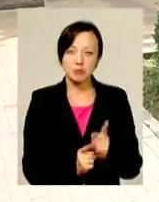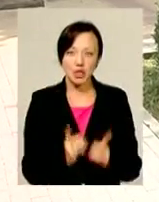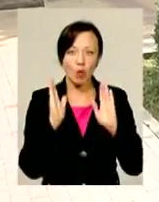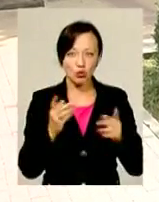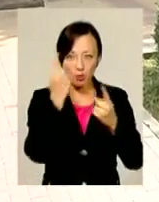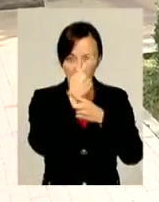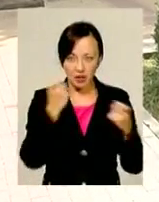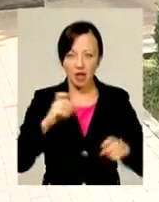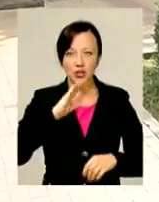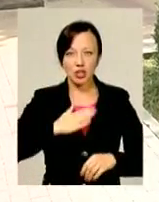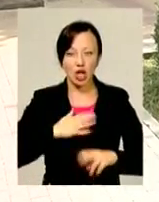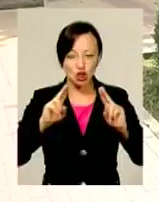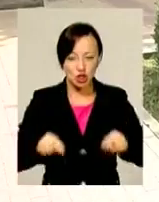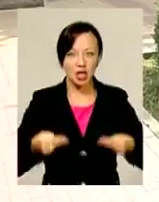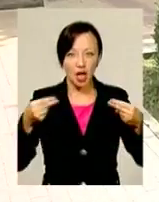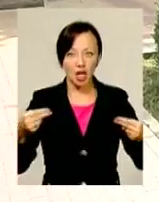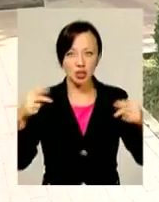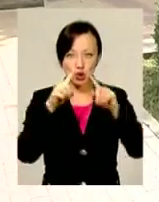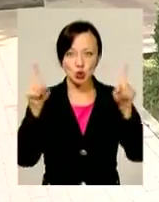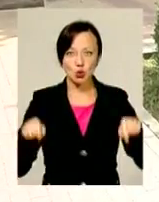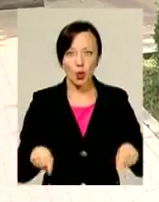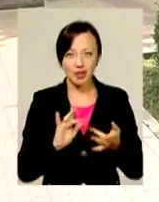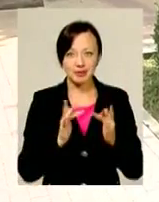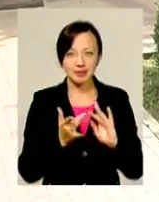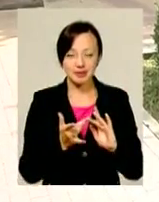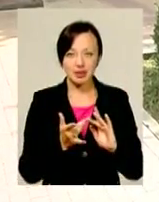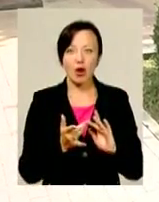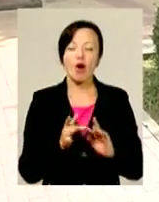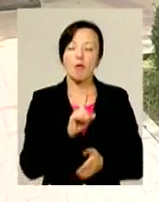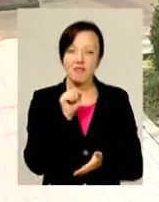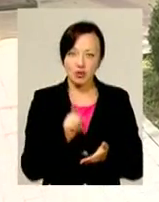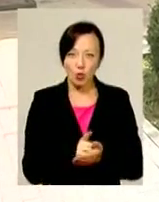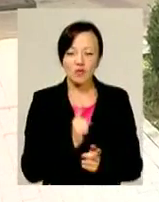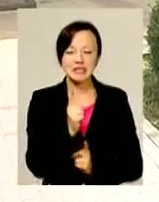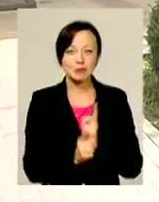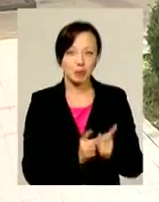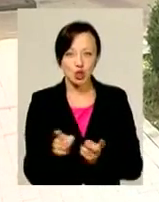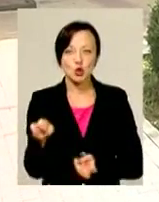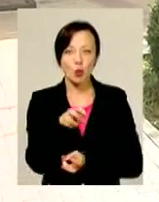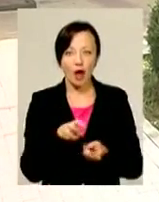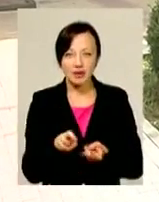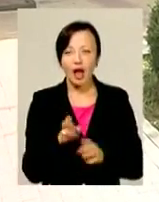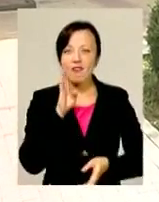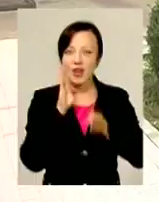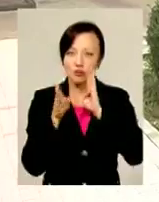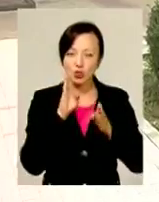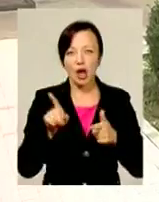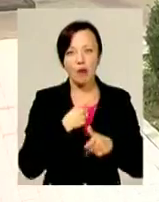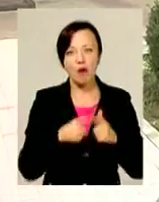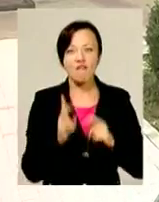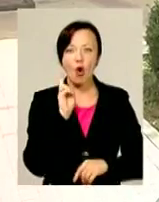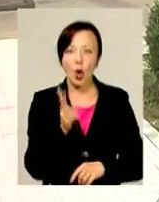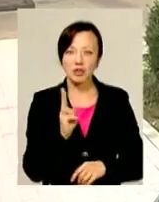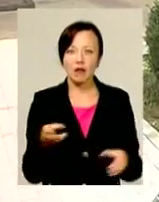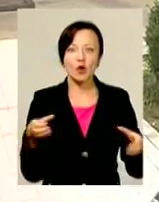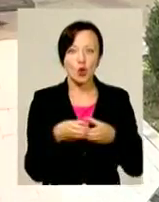повідомлені на нашій сторіночці. Тобто хтось там комусь сказав, а обов'язково зміни шукати на Фейсбуці або в контактах, саме